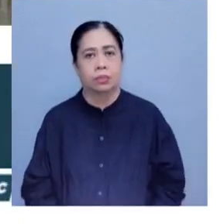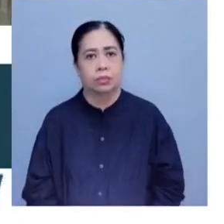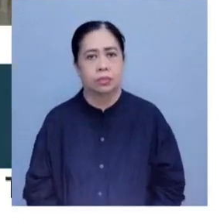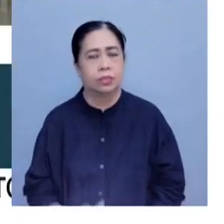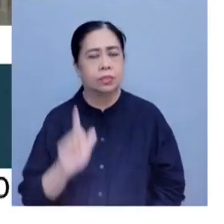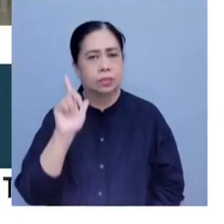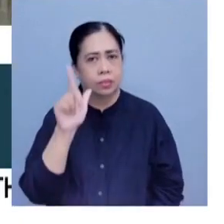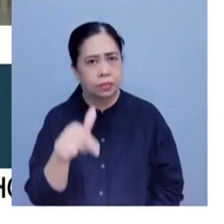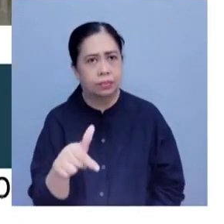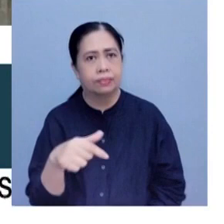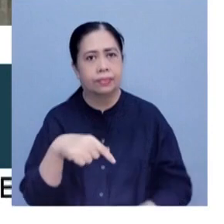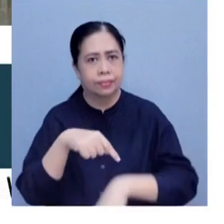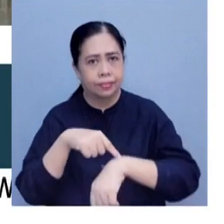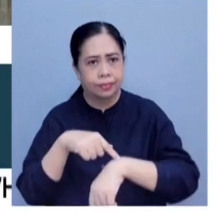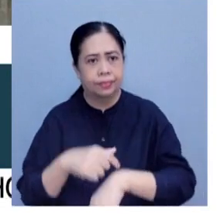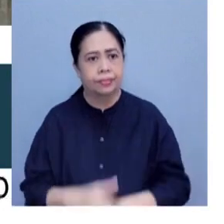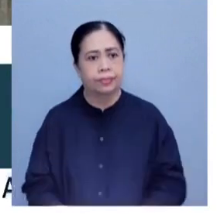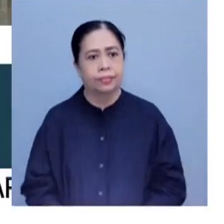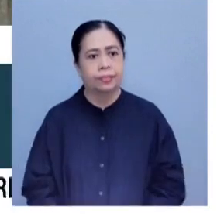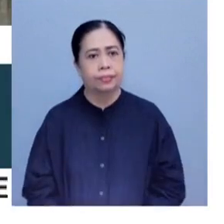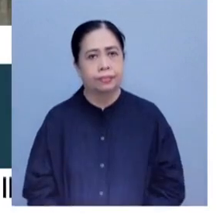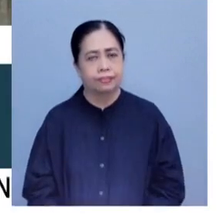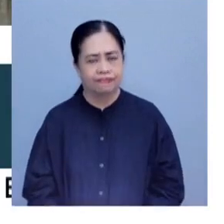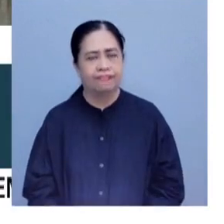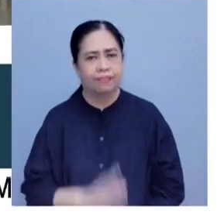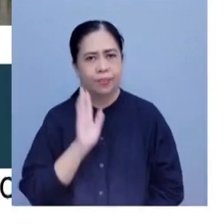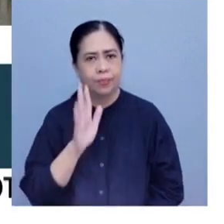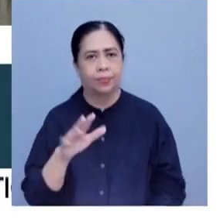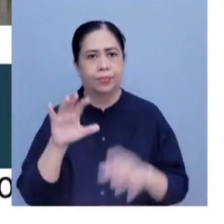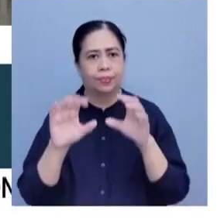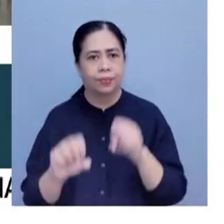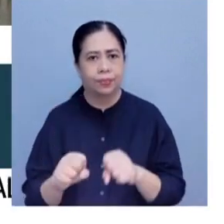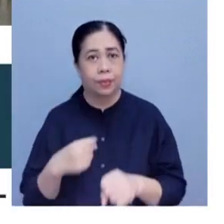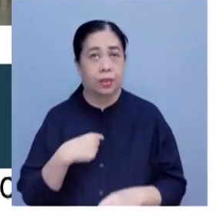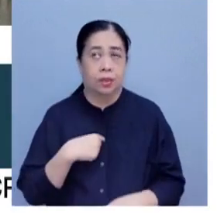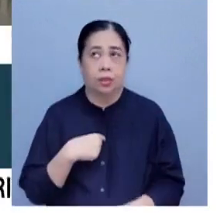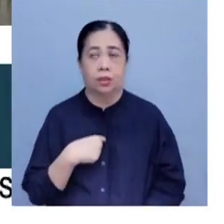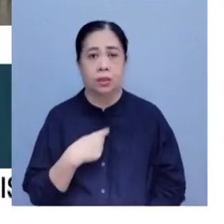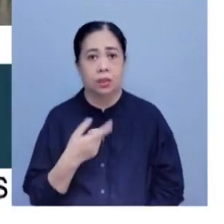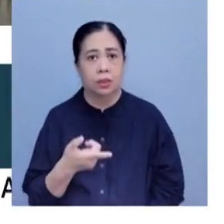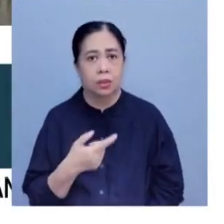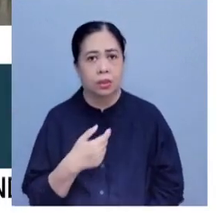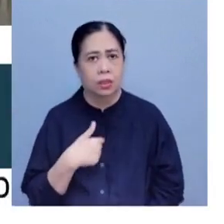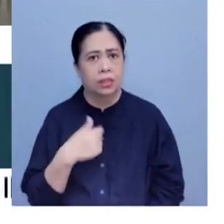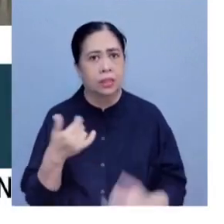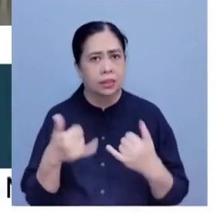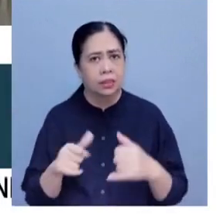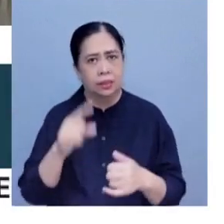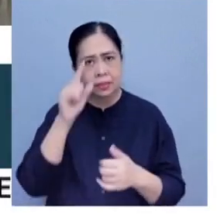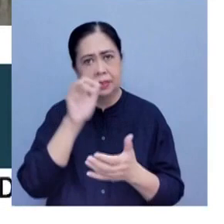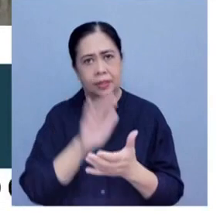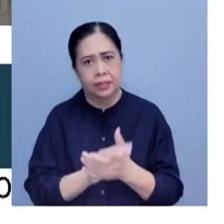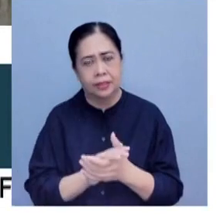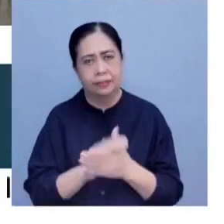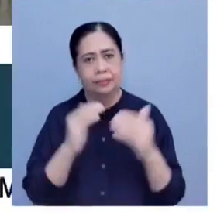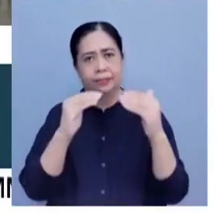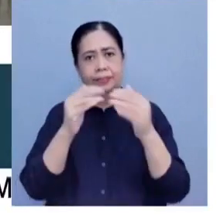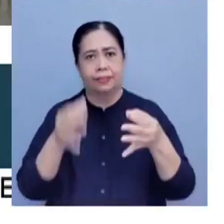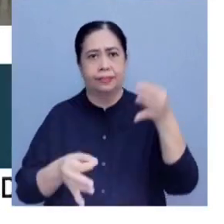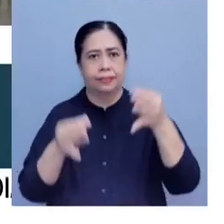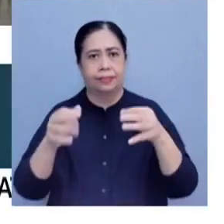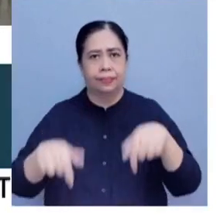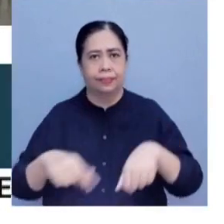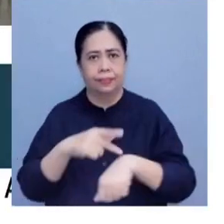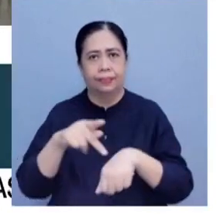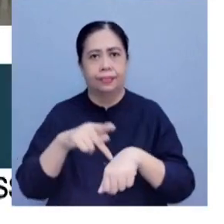darating ang oras ay mahuhuli rin yung mga yan. I still believe in the justice system dito sa